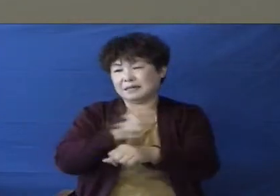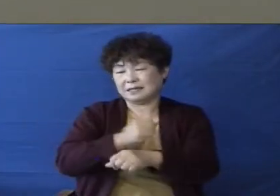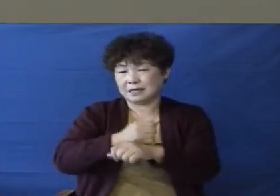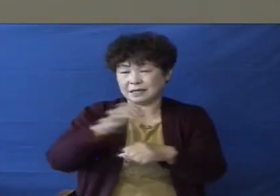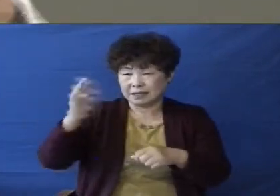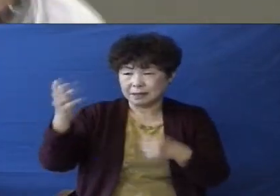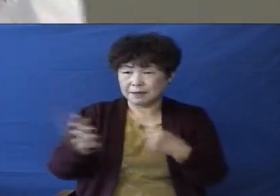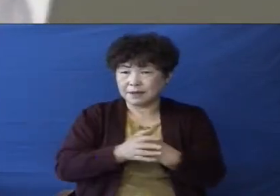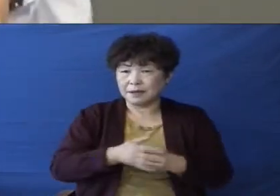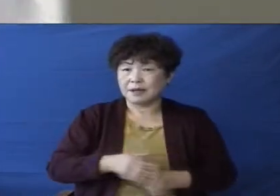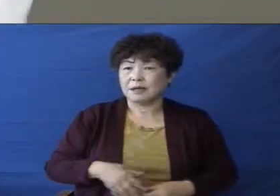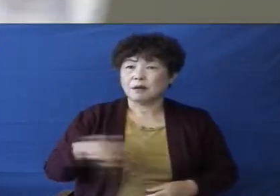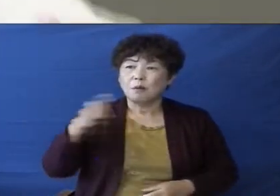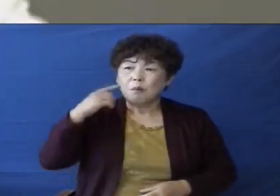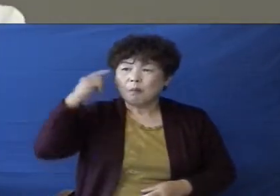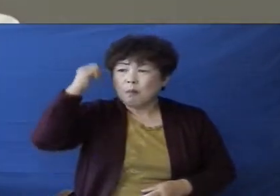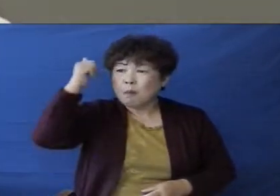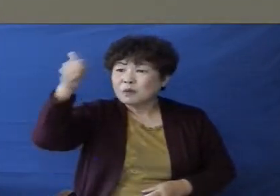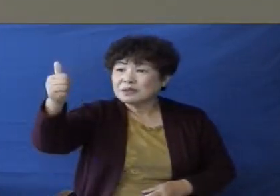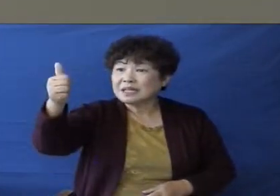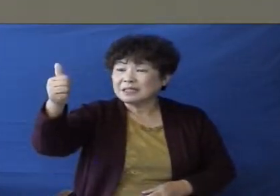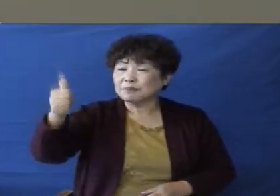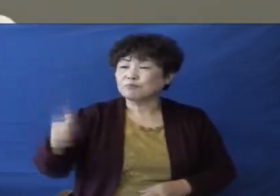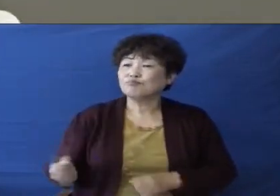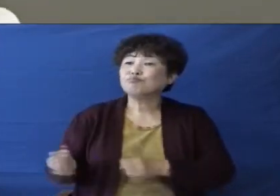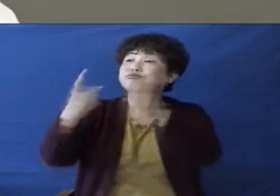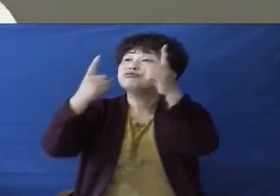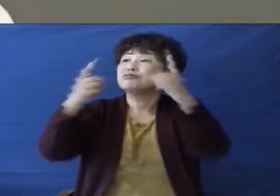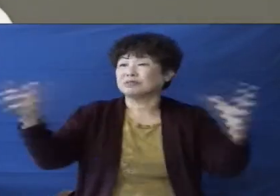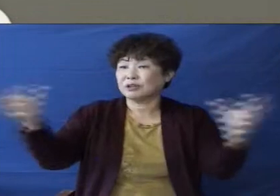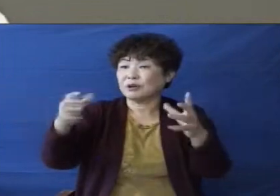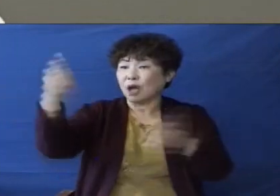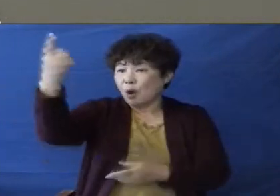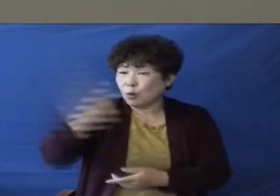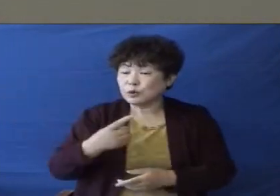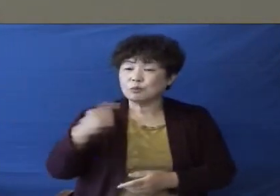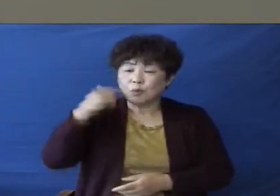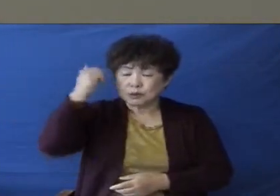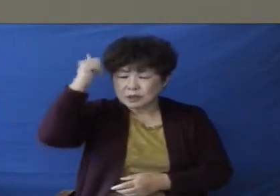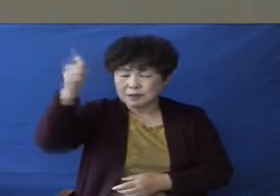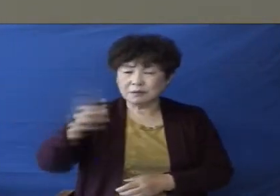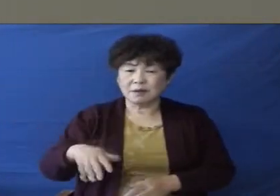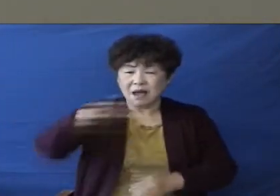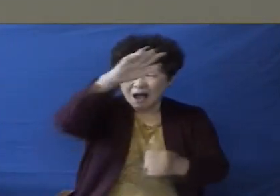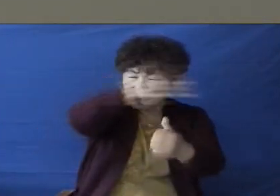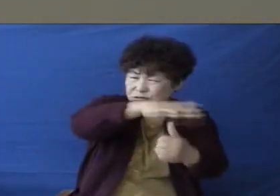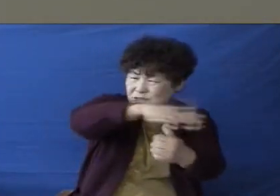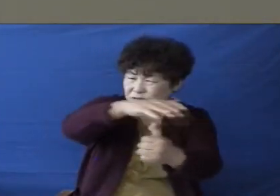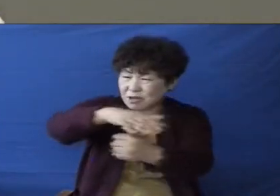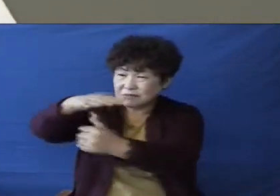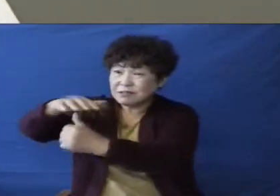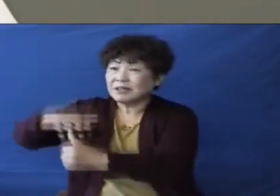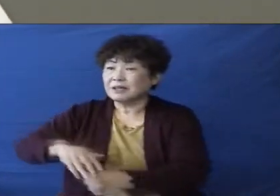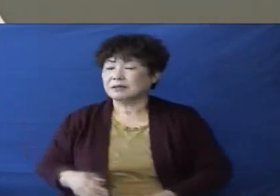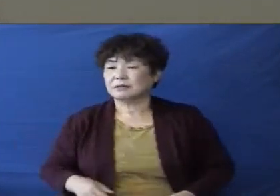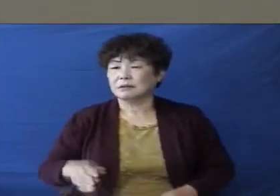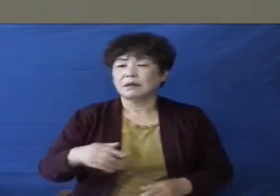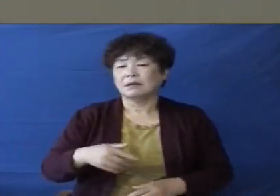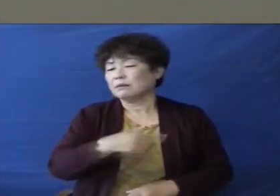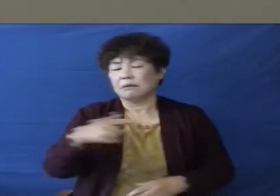너무 되기가 많으니까 이제 오늘은 고 말하고 내일 새벽에 하겠다 이렇게 했더니 이 아이가